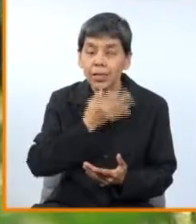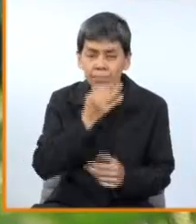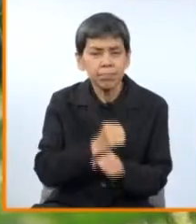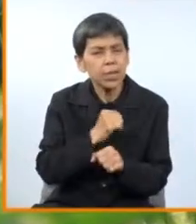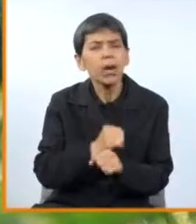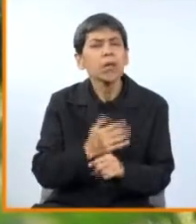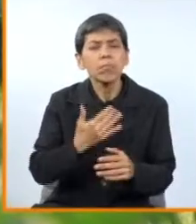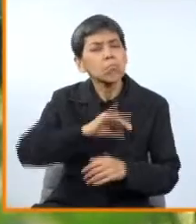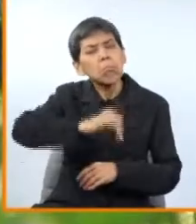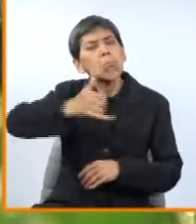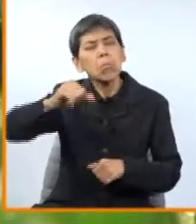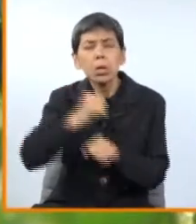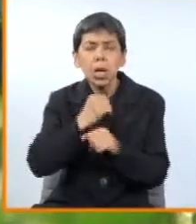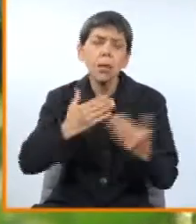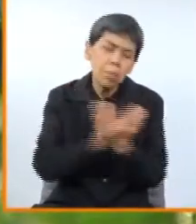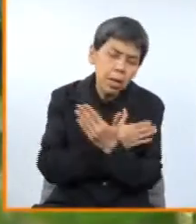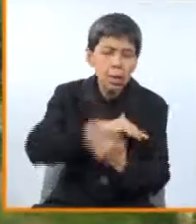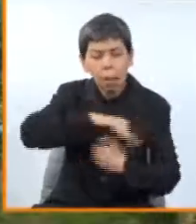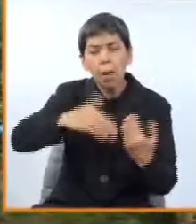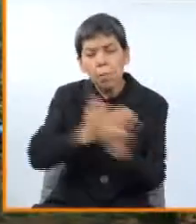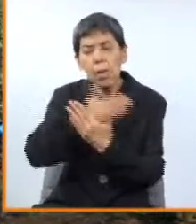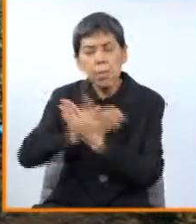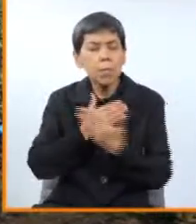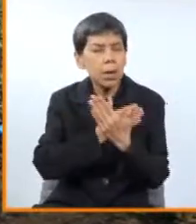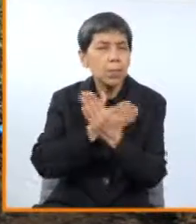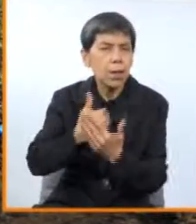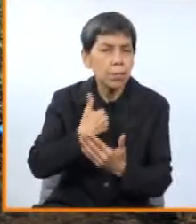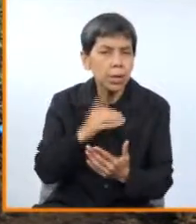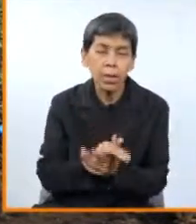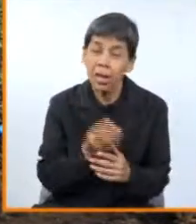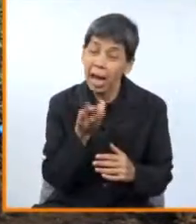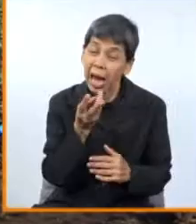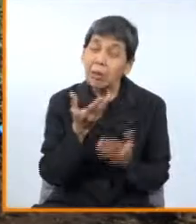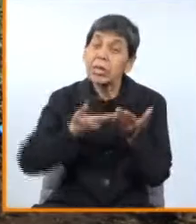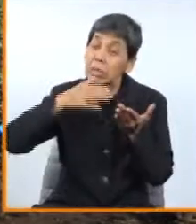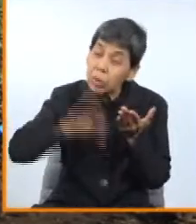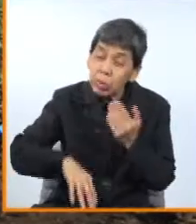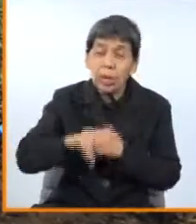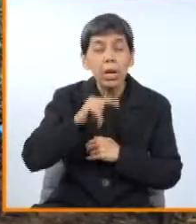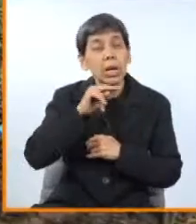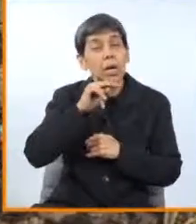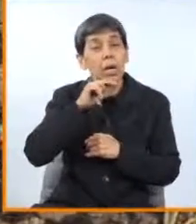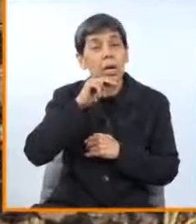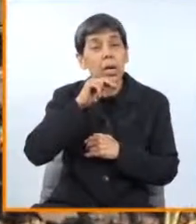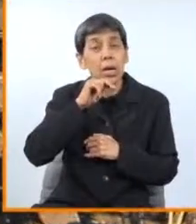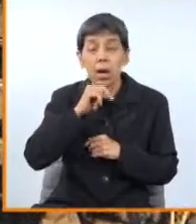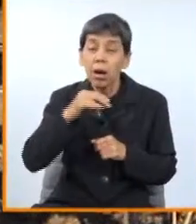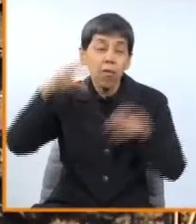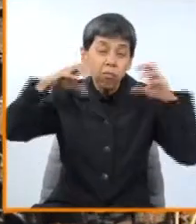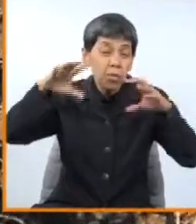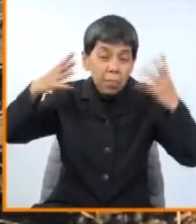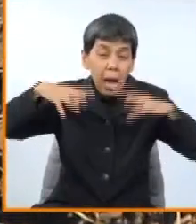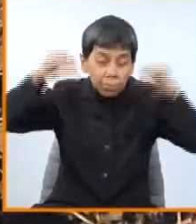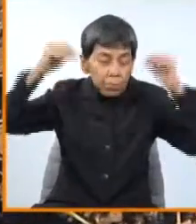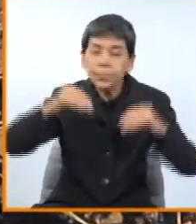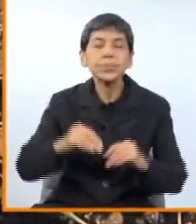ข้อของไม่แน่นอนหรอกมันก็เปลี่ยนกันไปเรื่อยไปข้าวจะถูกน้ำจะฝนจะแรง